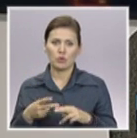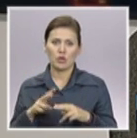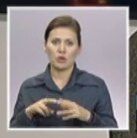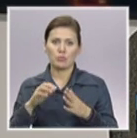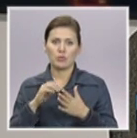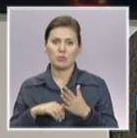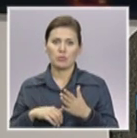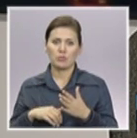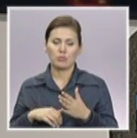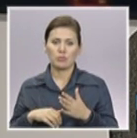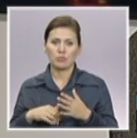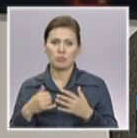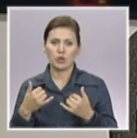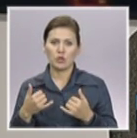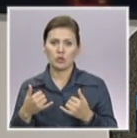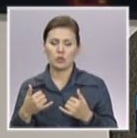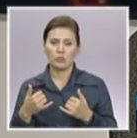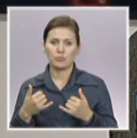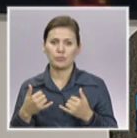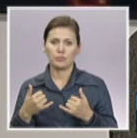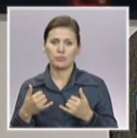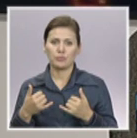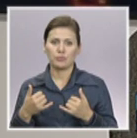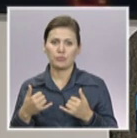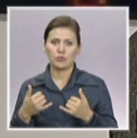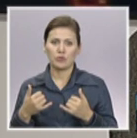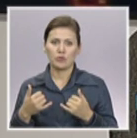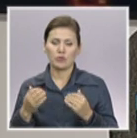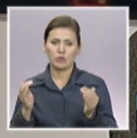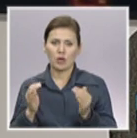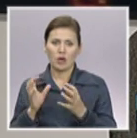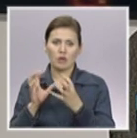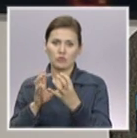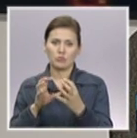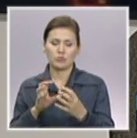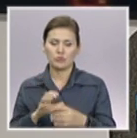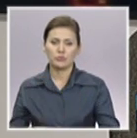себептен қазір Наурызбай ауданында басынан кішкентай